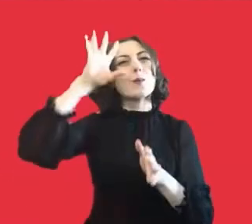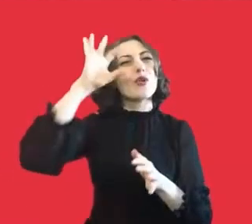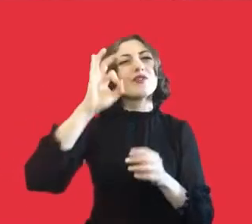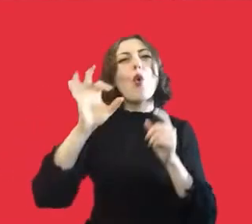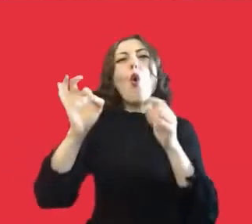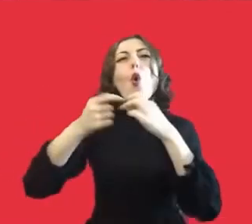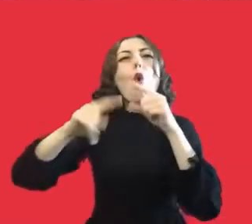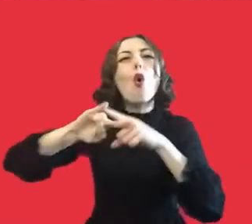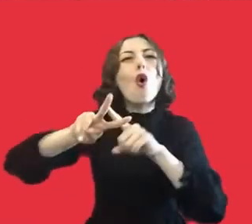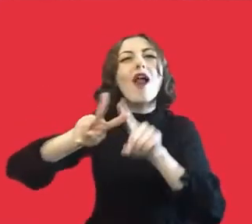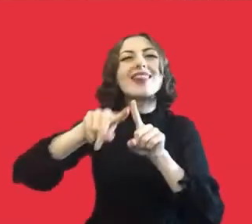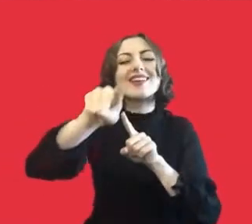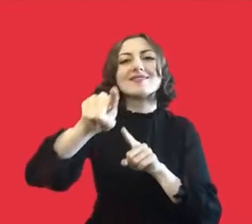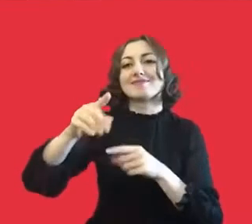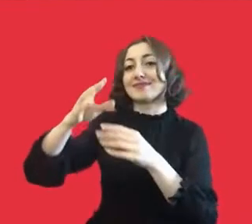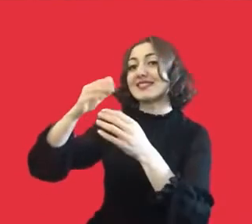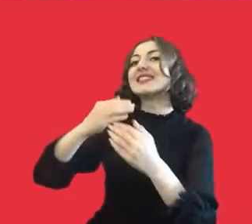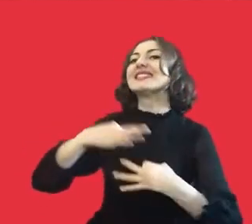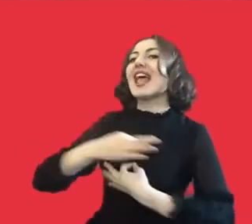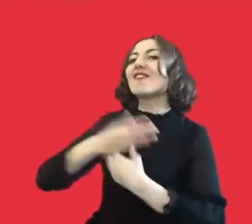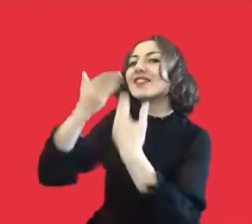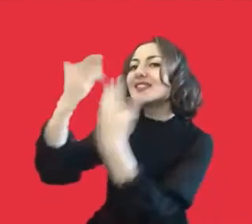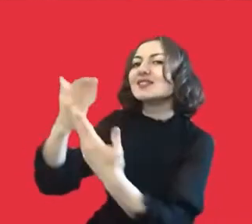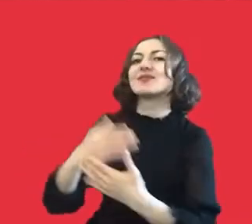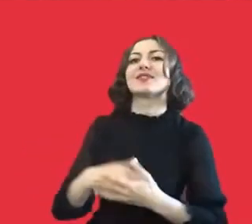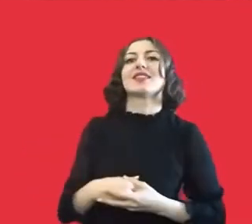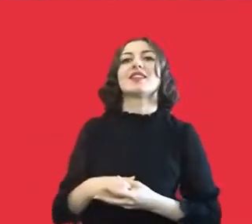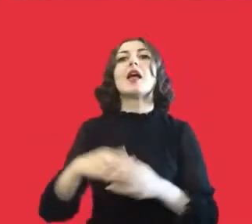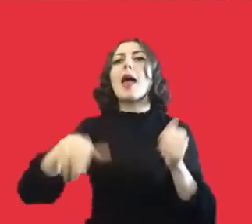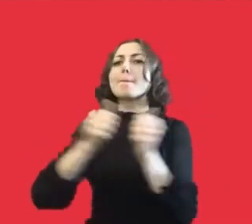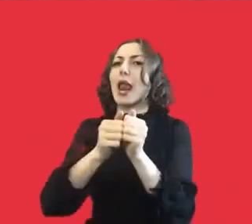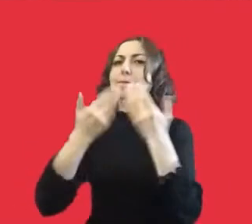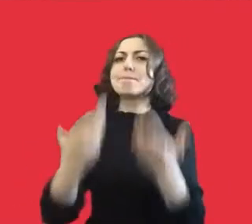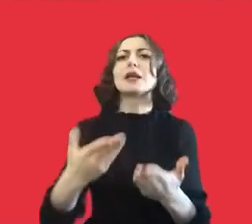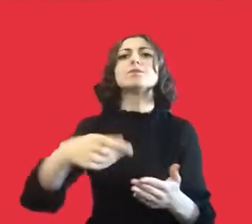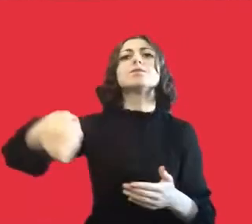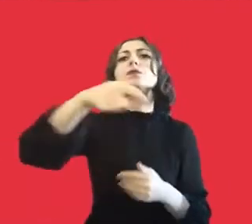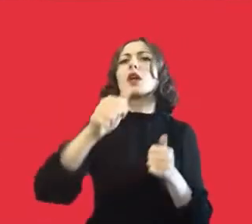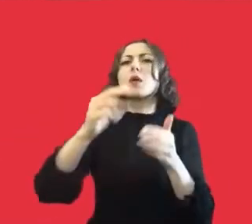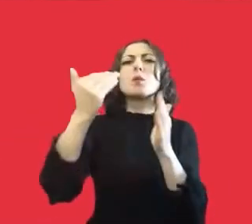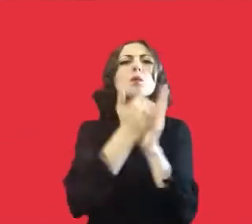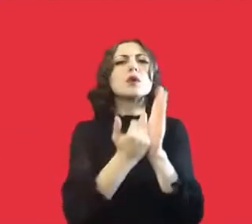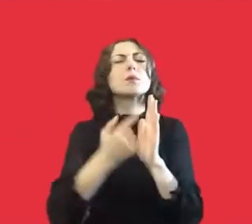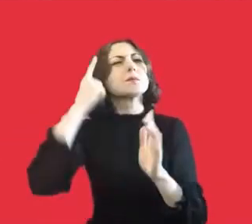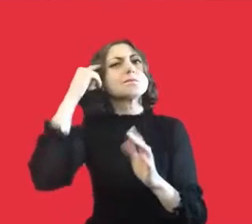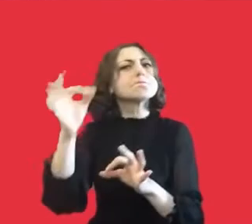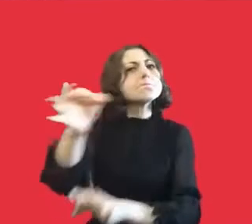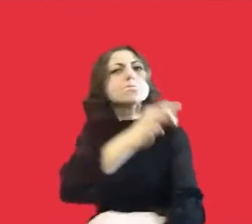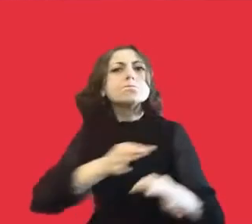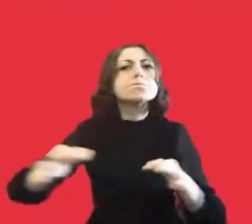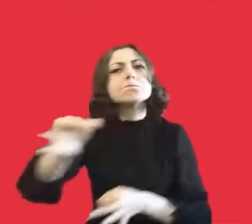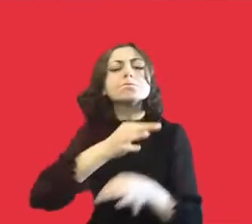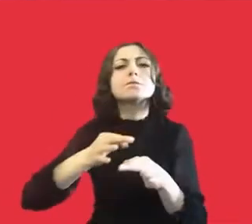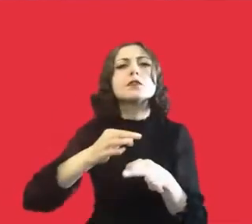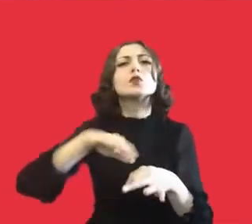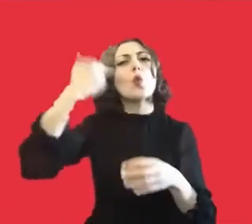Medeniyet Üniversitesi'nden sevgili yeryüzü doktorları gönüllüsü hocamızla beraber bir program orada tasarladık. Bunu YÖK'ten de